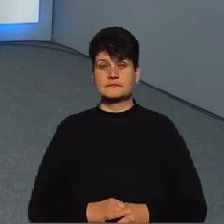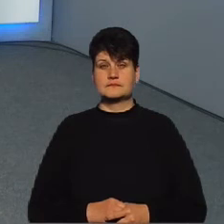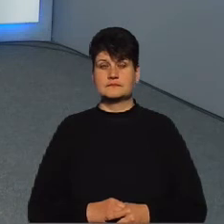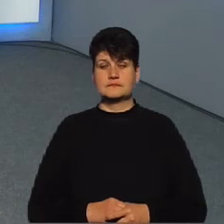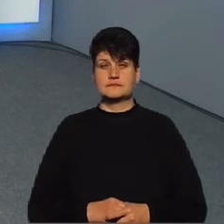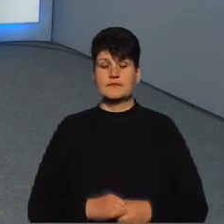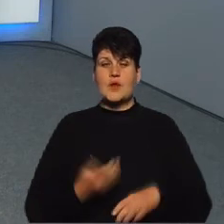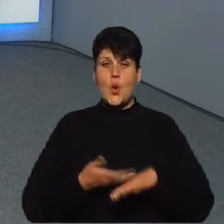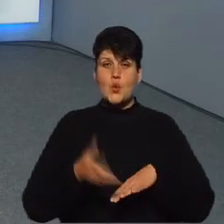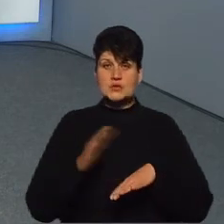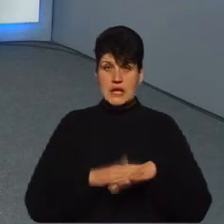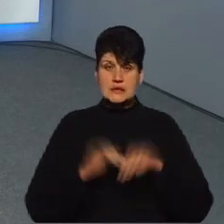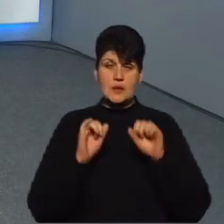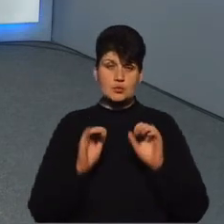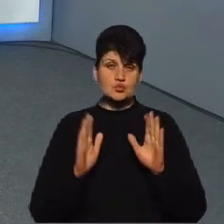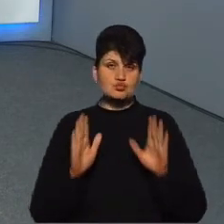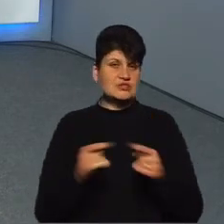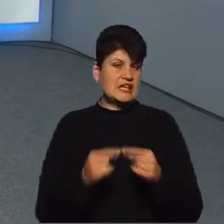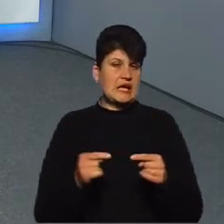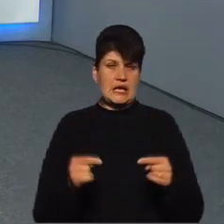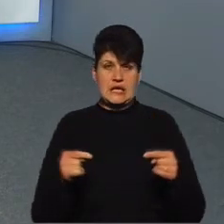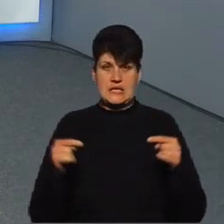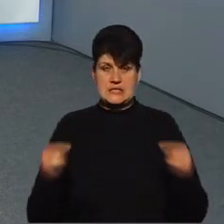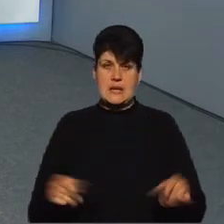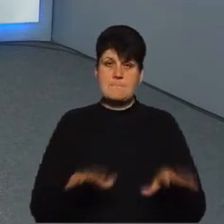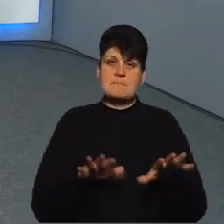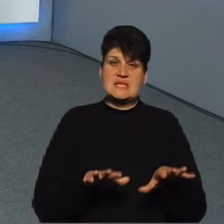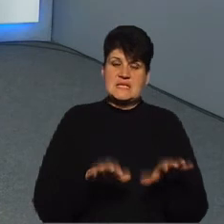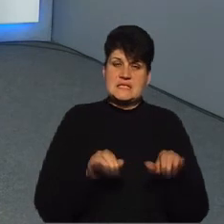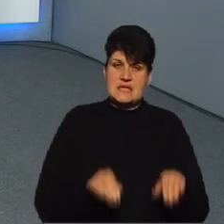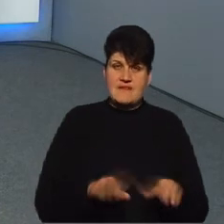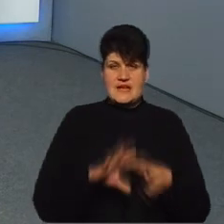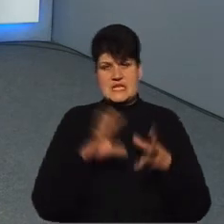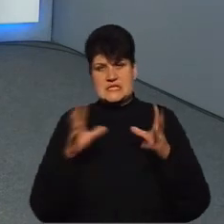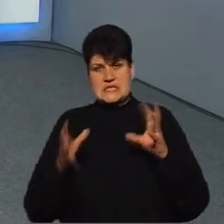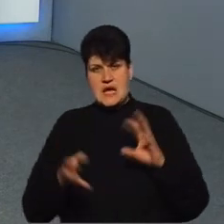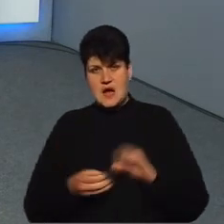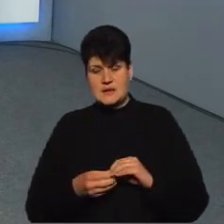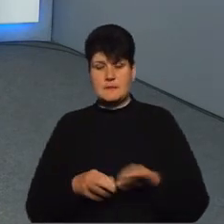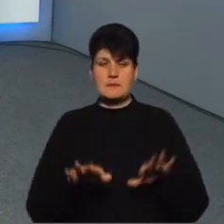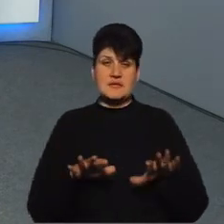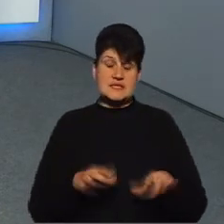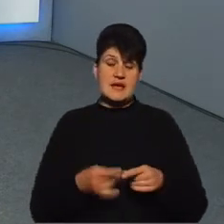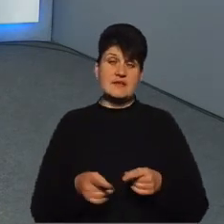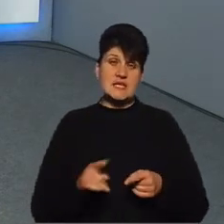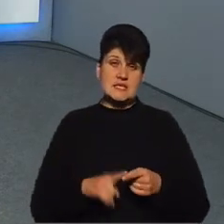Ускладнення можуть бути різними, як місцевими, так і загальними. Місцевими – це